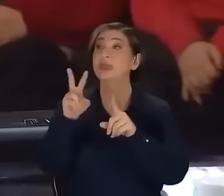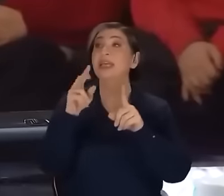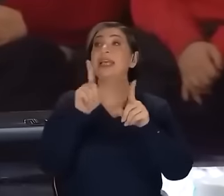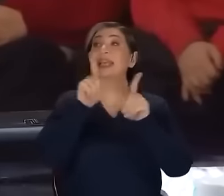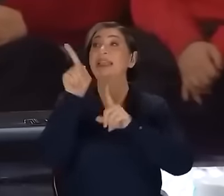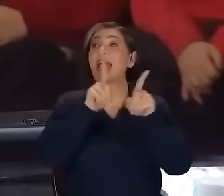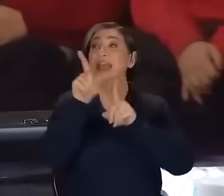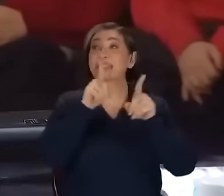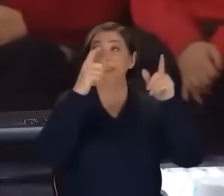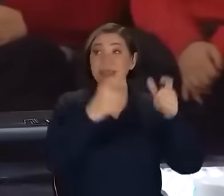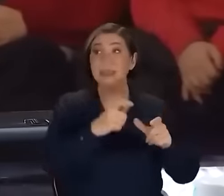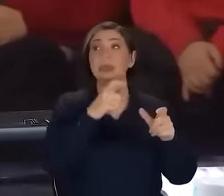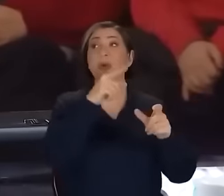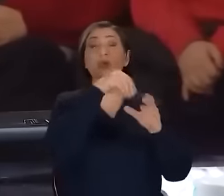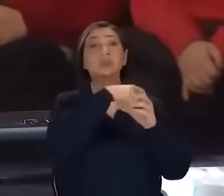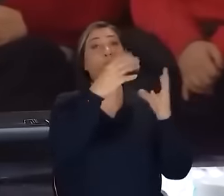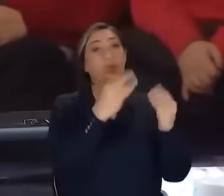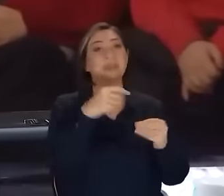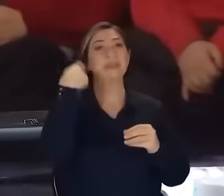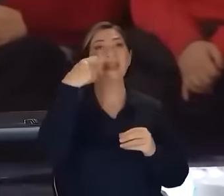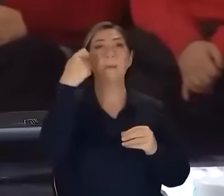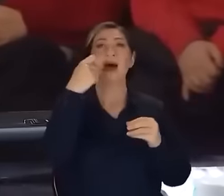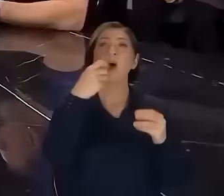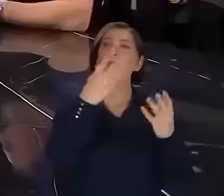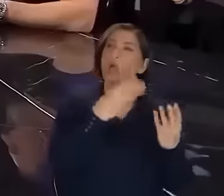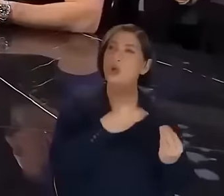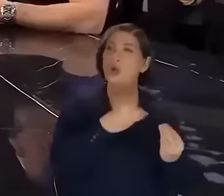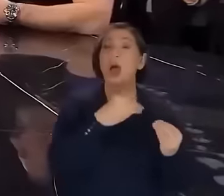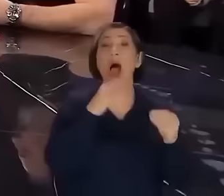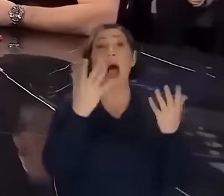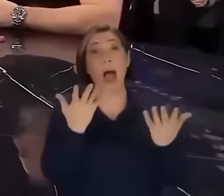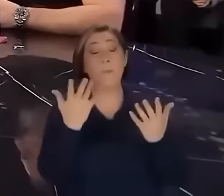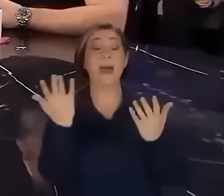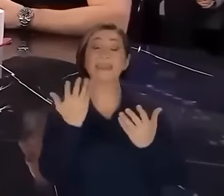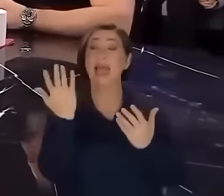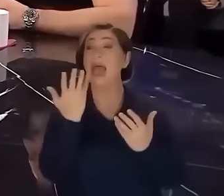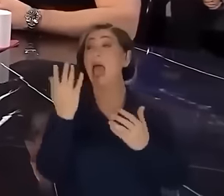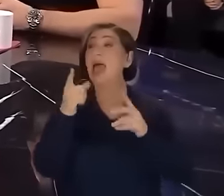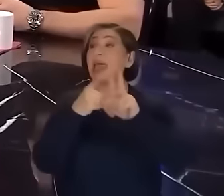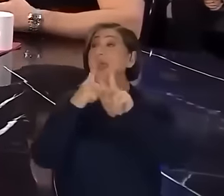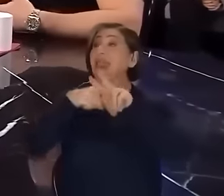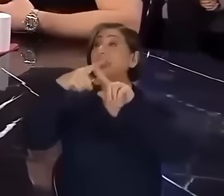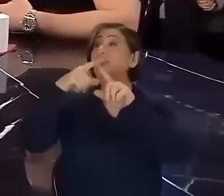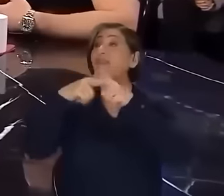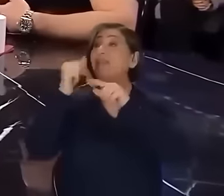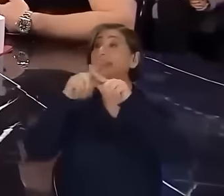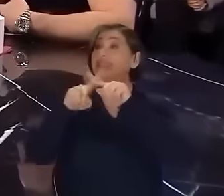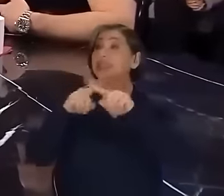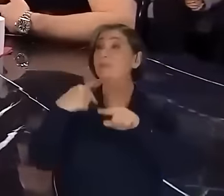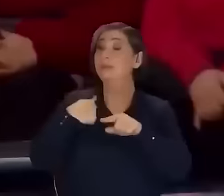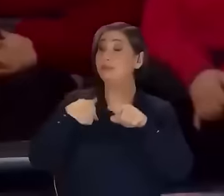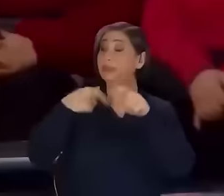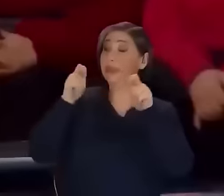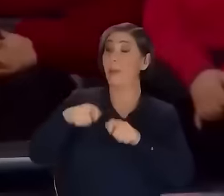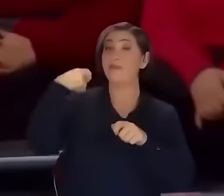dijital platformda olur. Sinema salonda falan ya da şu şey. Ama mesela ama sineması... Netflix'te de var hikayeler. Bizi biz